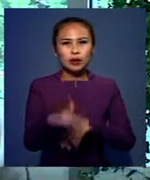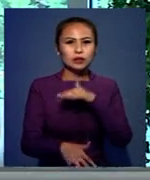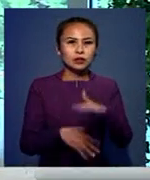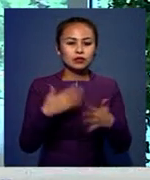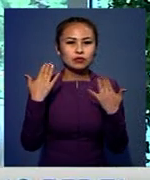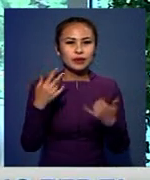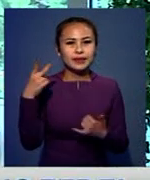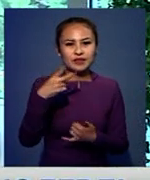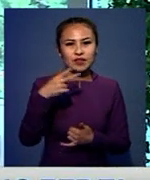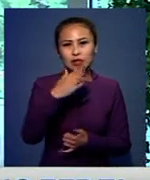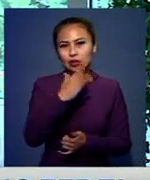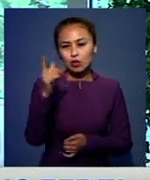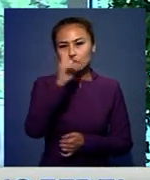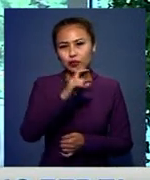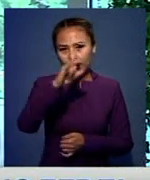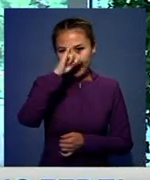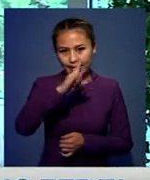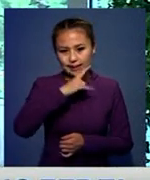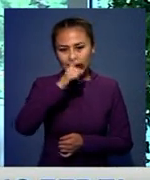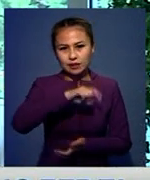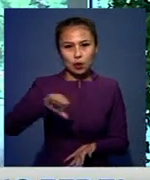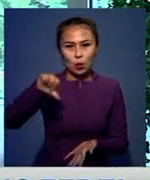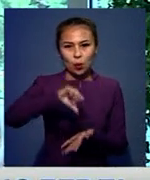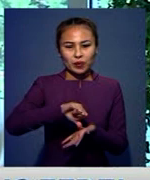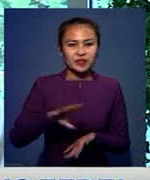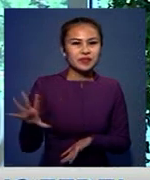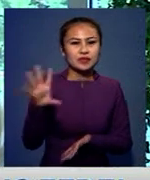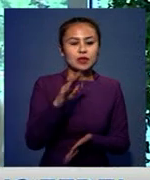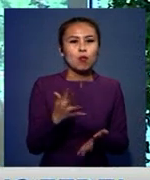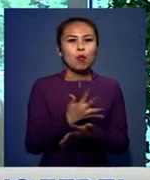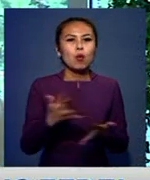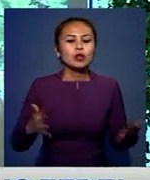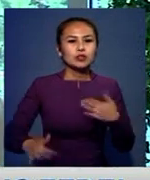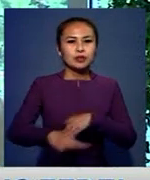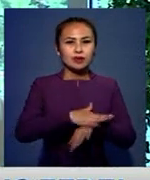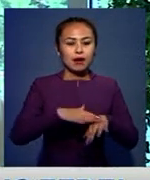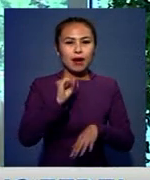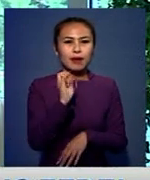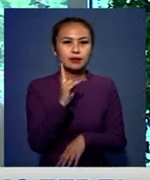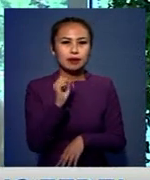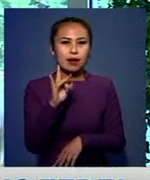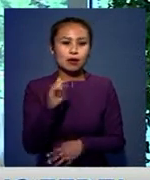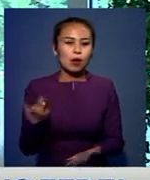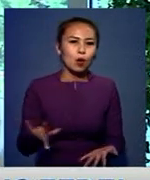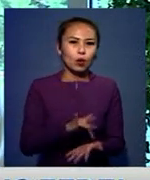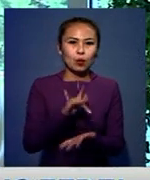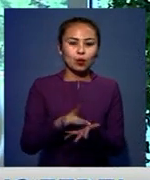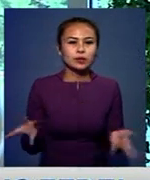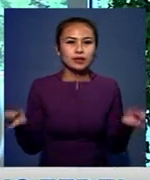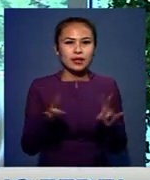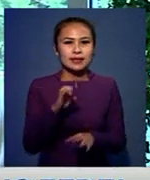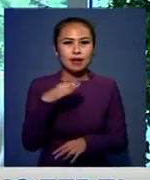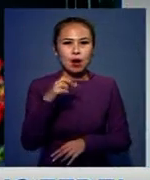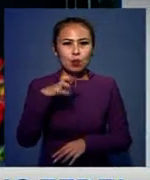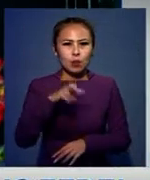Мұнда 2000-нан астам Қазақстан азаматы тіркелген. Олардың басым бөлігі ел астанасы Анкара қаласында. Қалғаны Стамбул